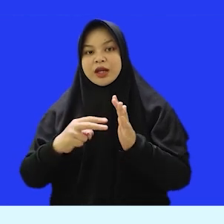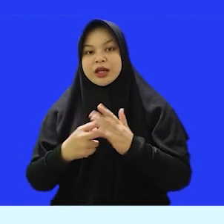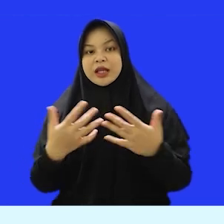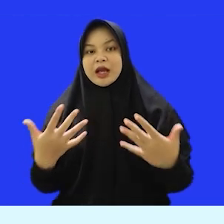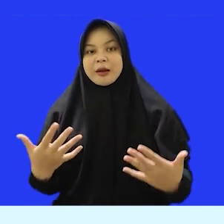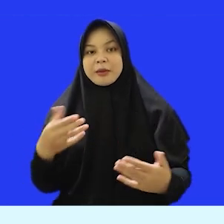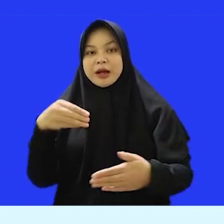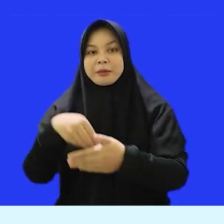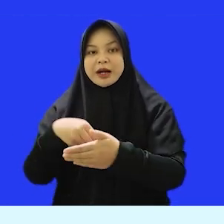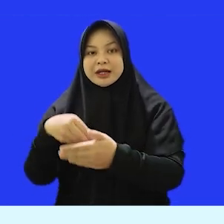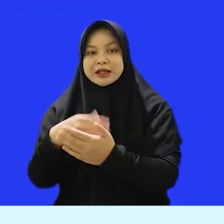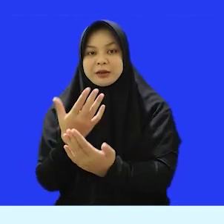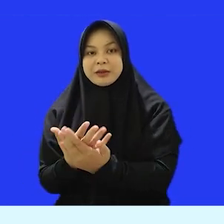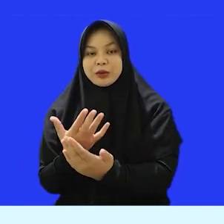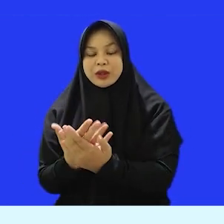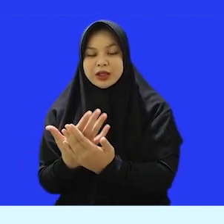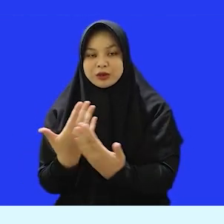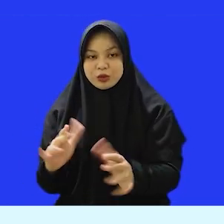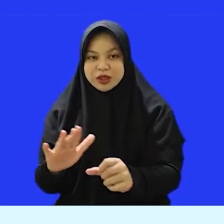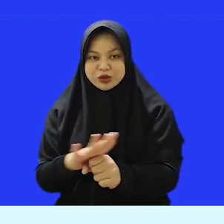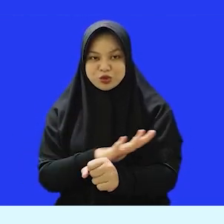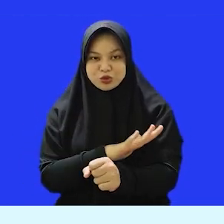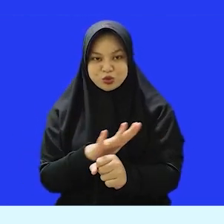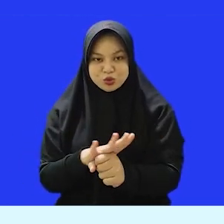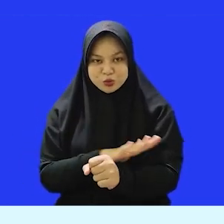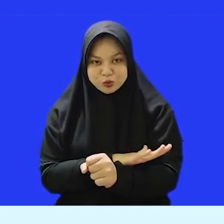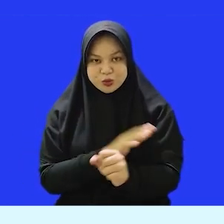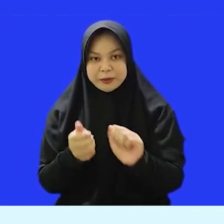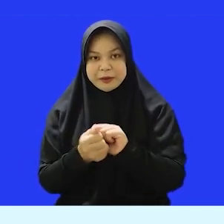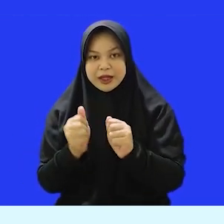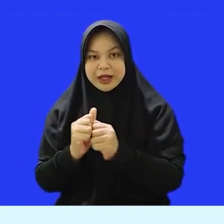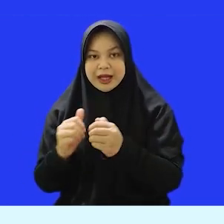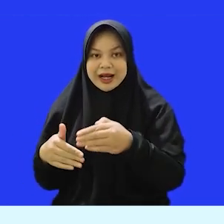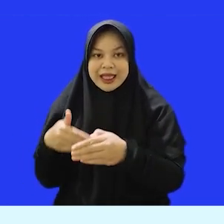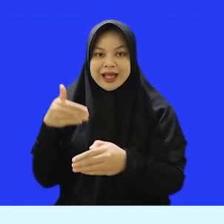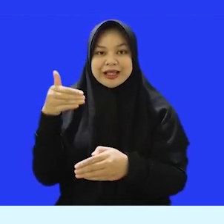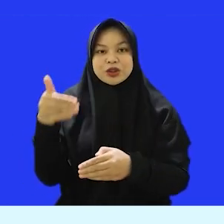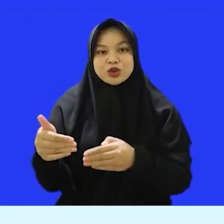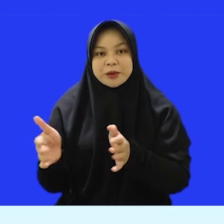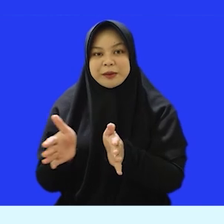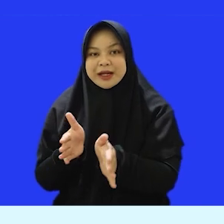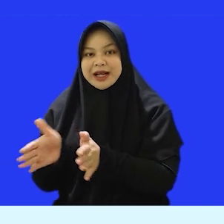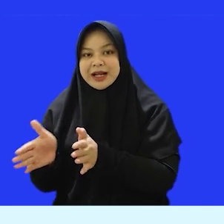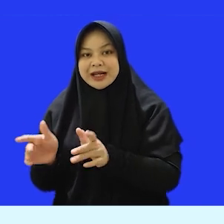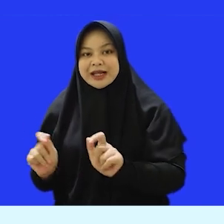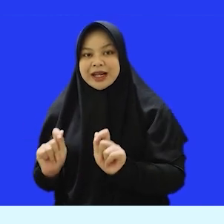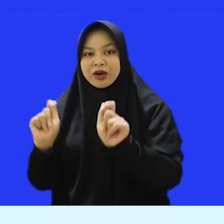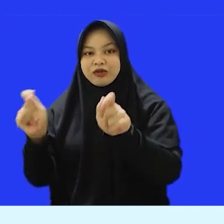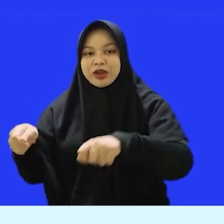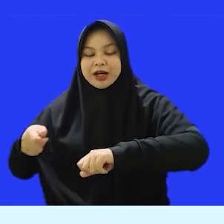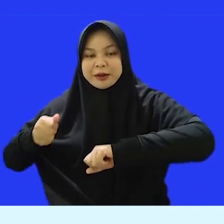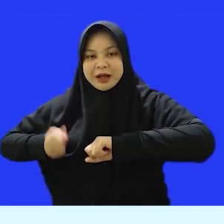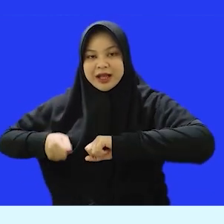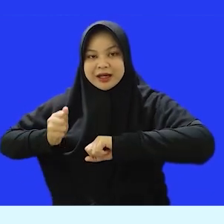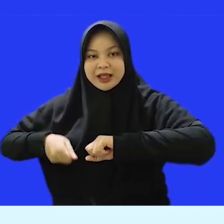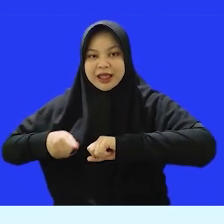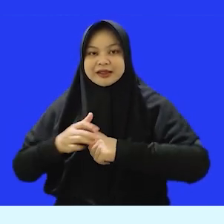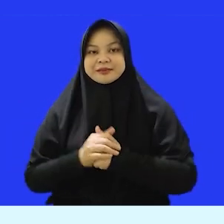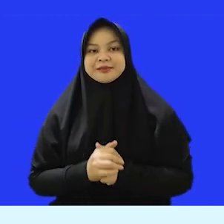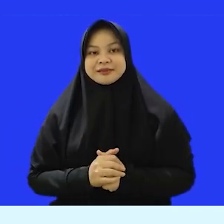bahwa berkas dan bukti sudah cukup dan perkara akan lanjut penanganannya untuk didaftarkan di